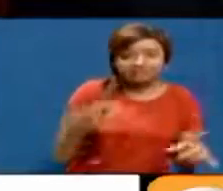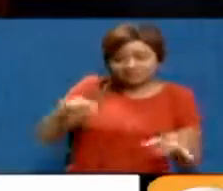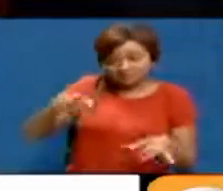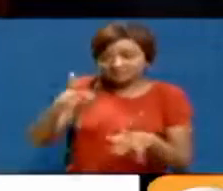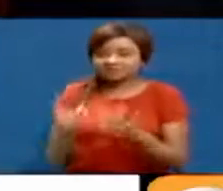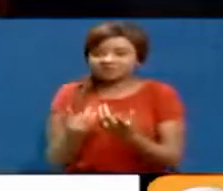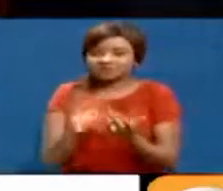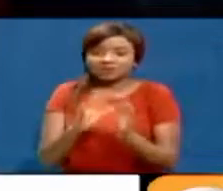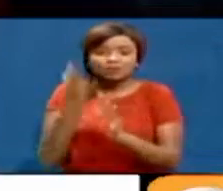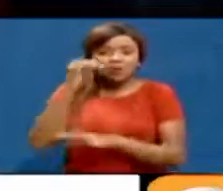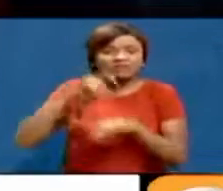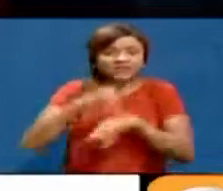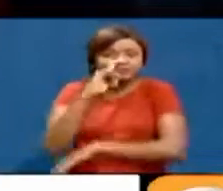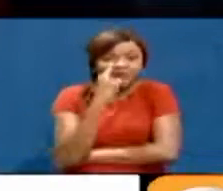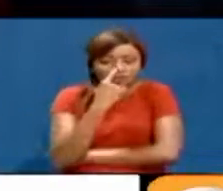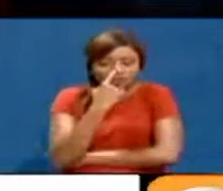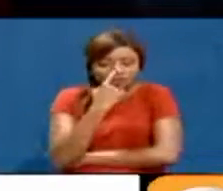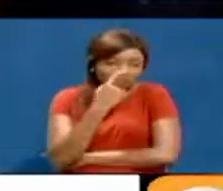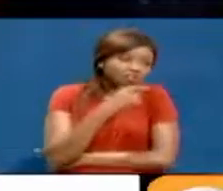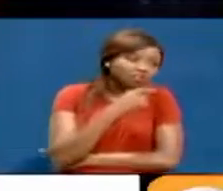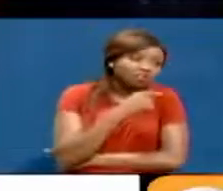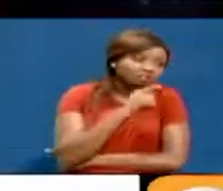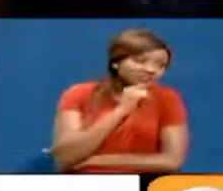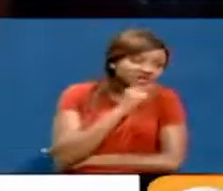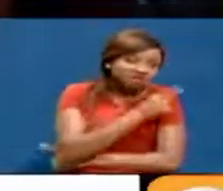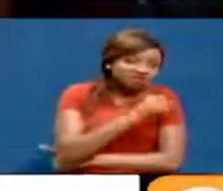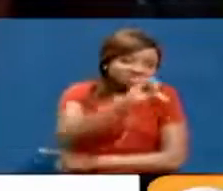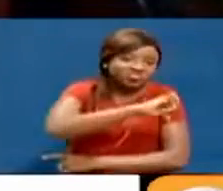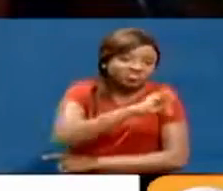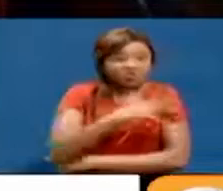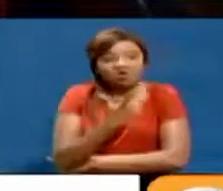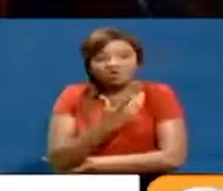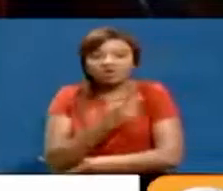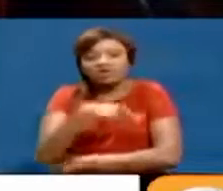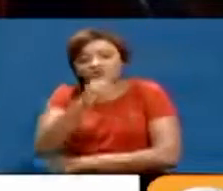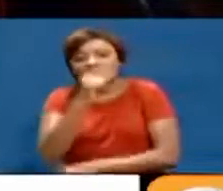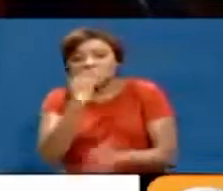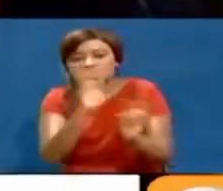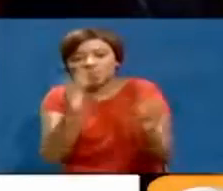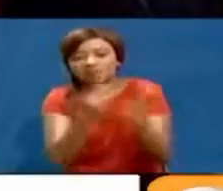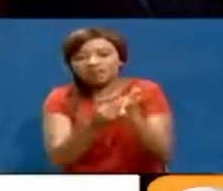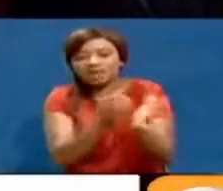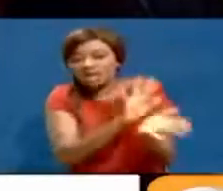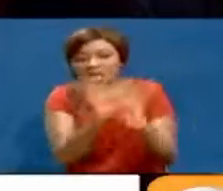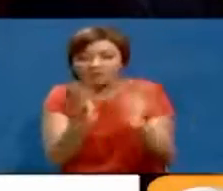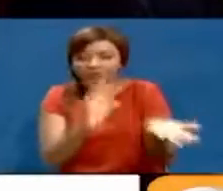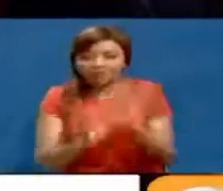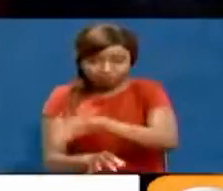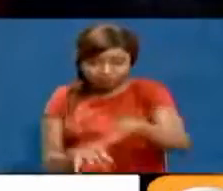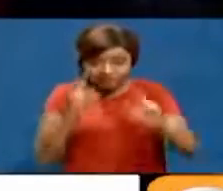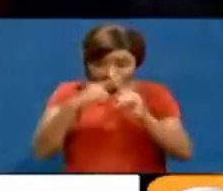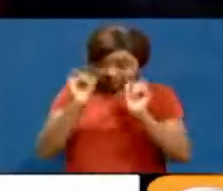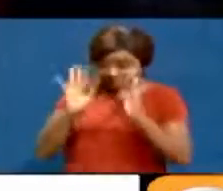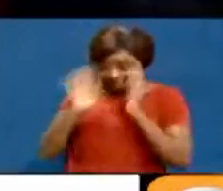kivyao. Because out of boredom, ndio wanafanya nini? Out of boredom ndio mtu anatoka kwenda kutafuta pesa kando. So at least akiwa busy,